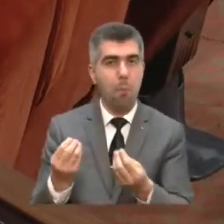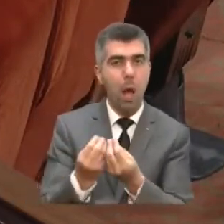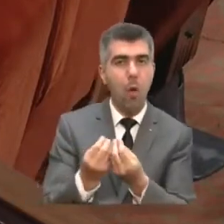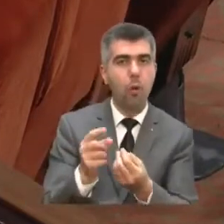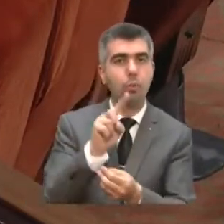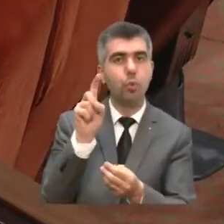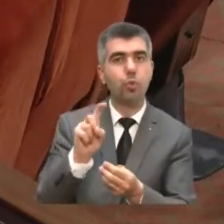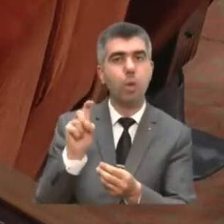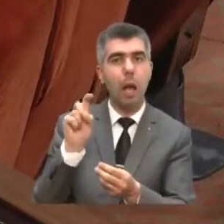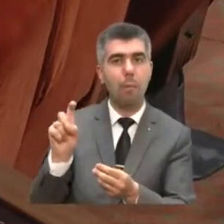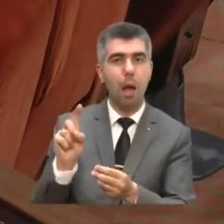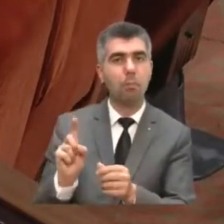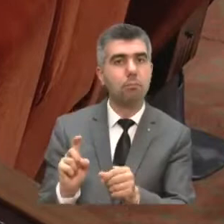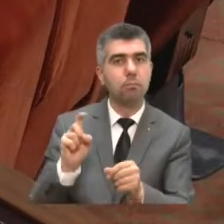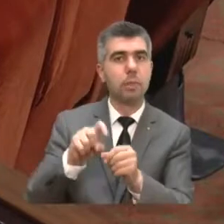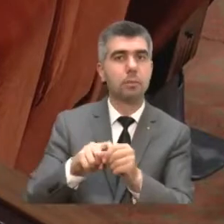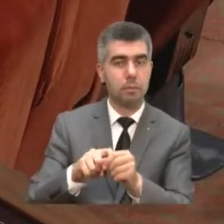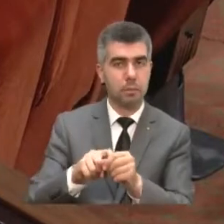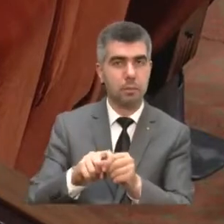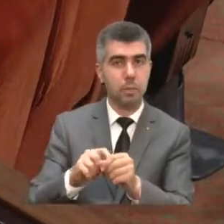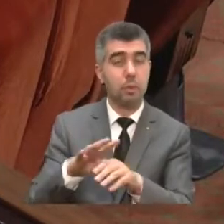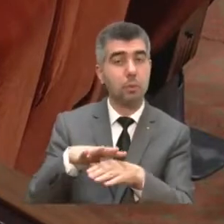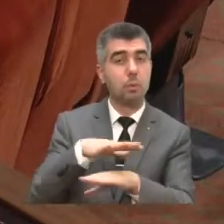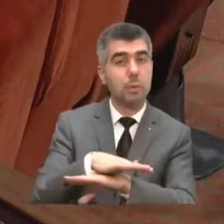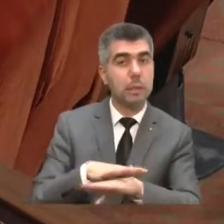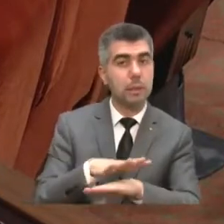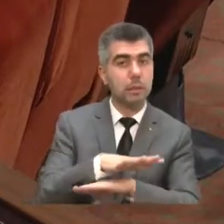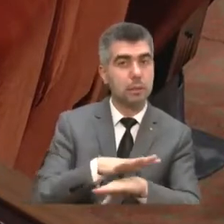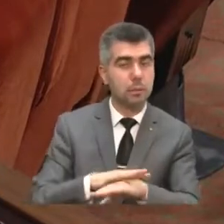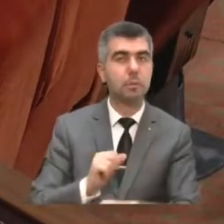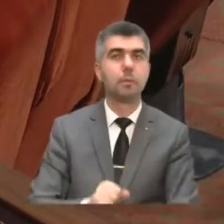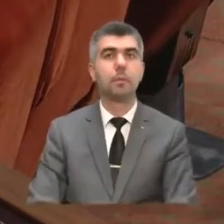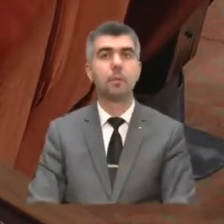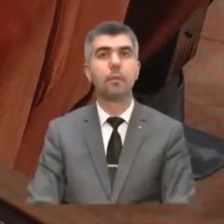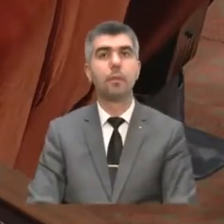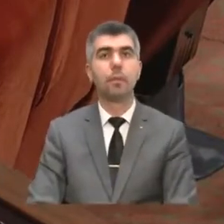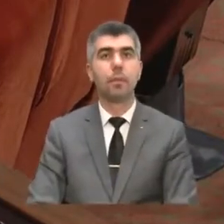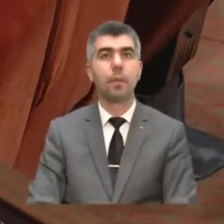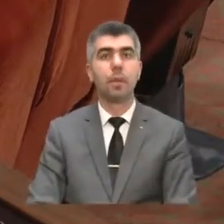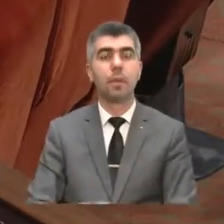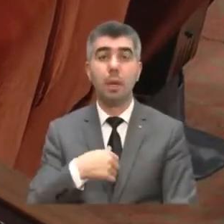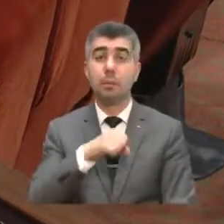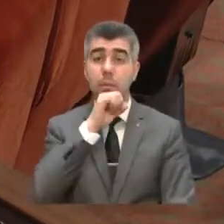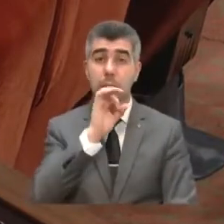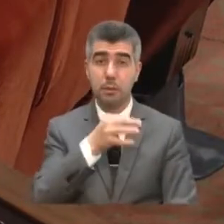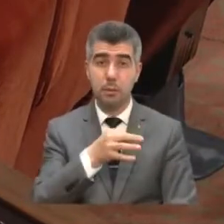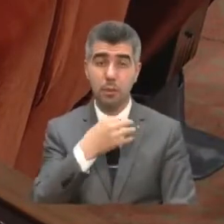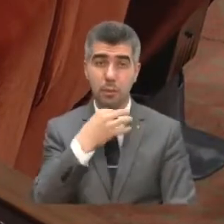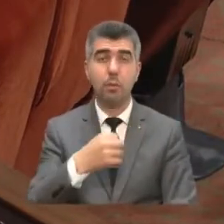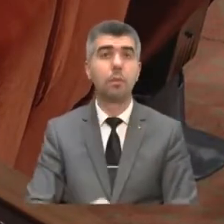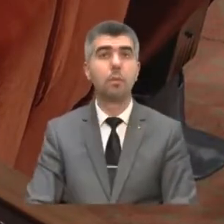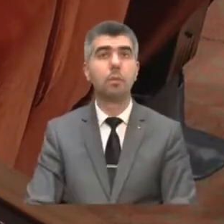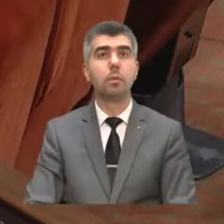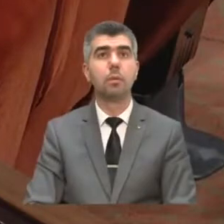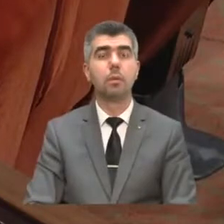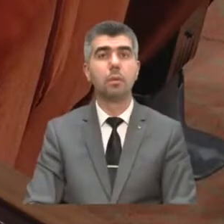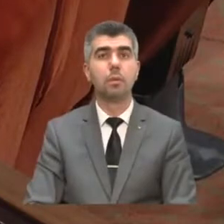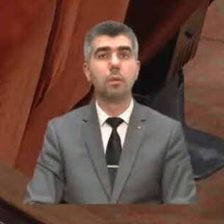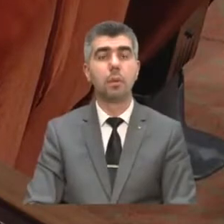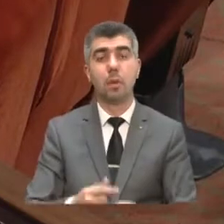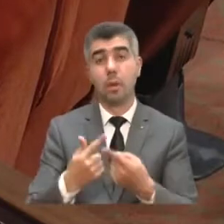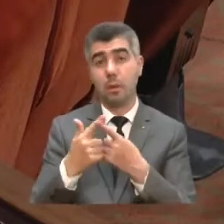الترابيه وخاصه الجهات. وهنا بغيت نقول ان هذا القطاع هي